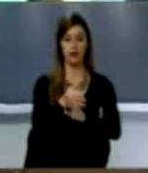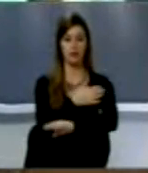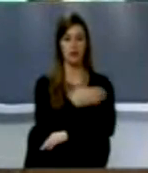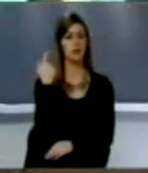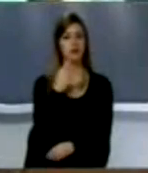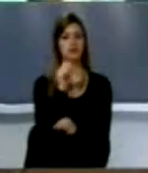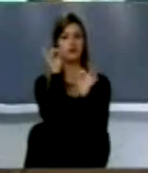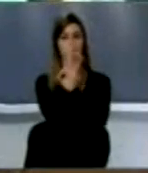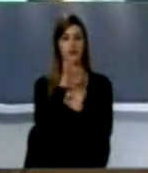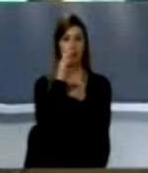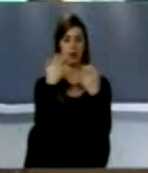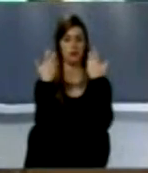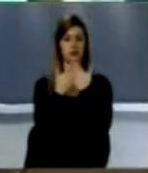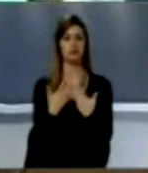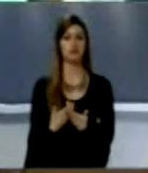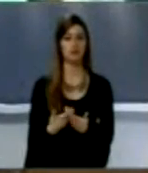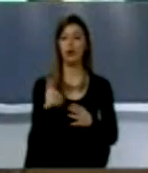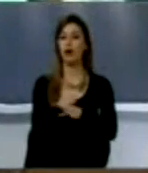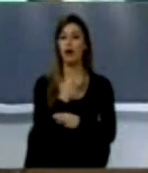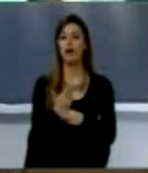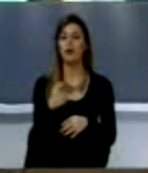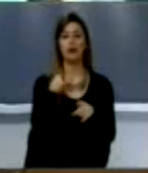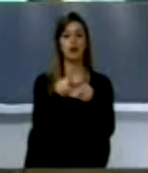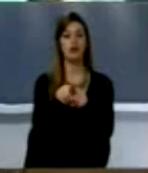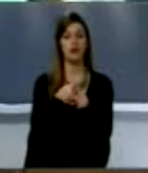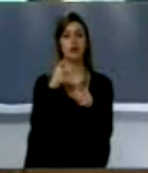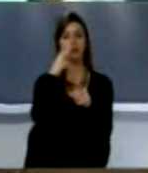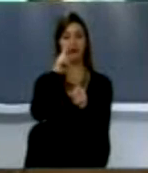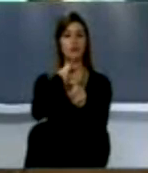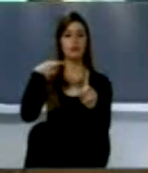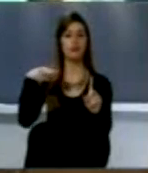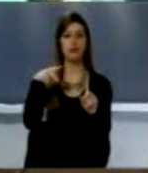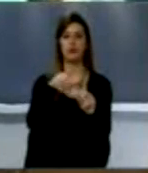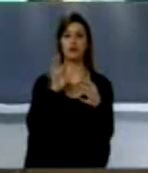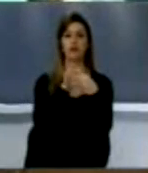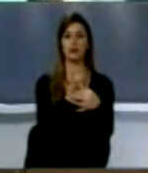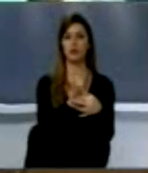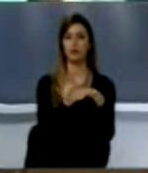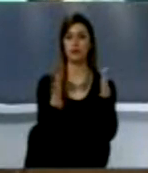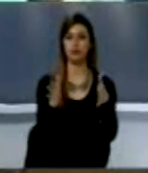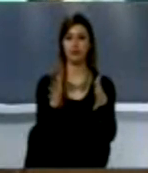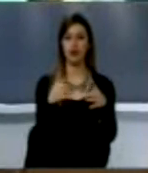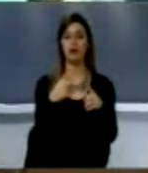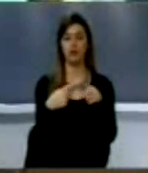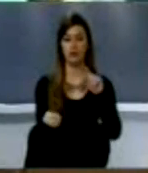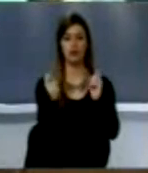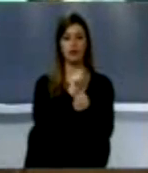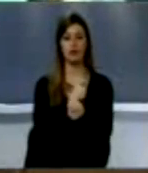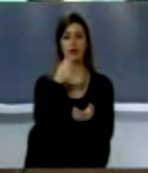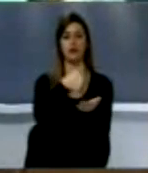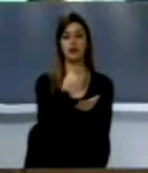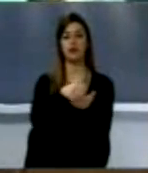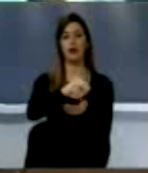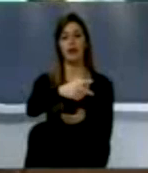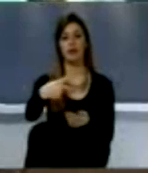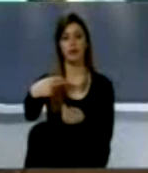palogjikshëm, me që rritja e pagave nuk ardh nga jashtë si variabel egzogjene, por duke zbogluar pozicione tjera të shpenzimeve